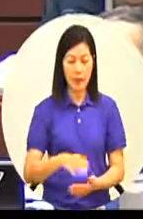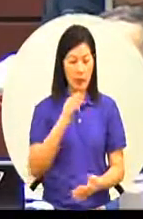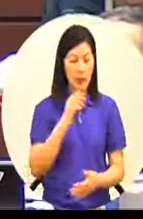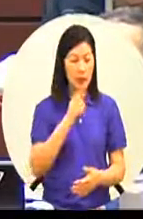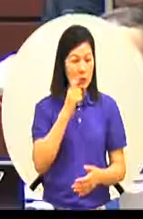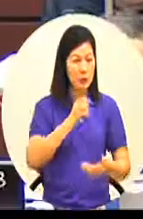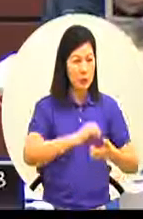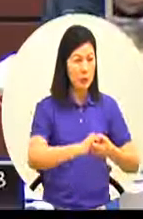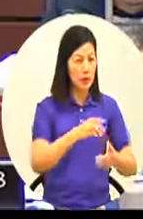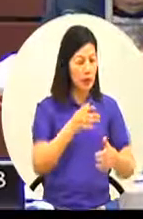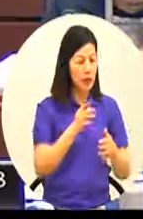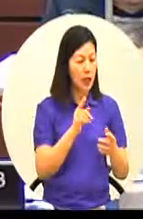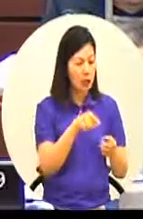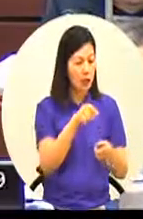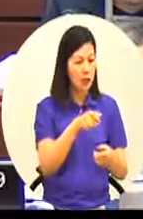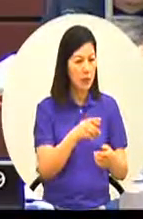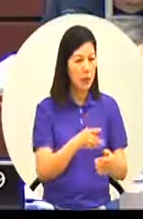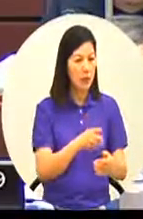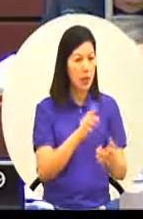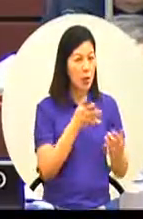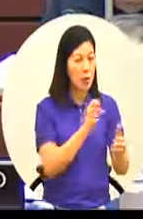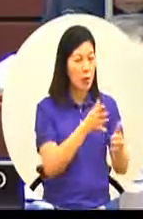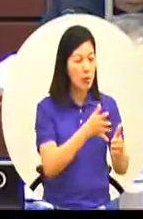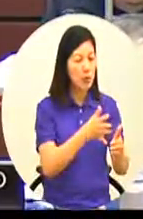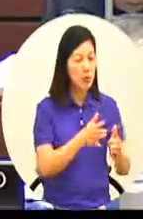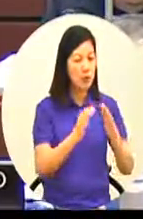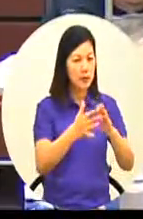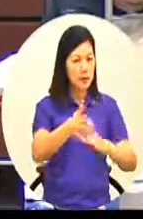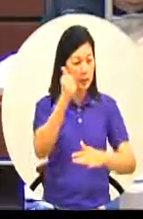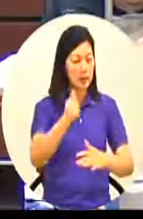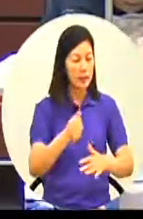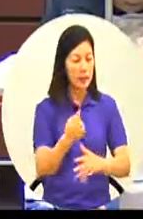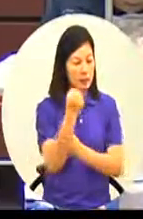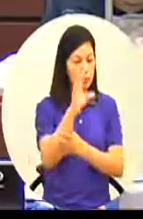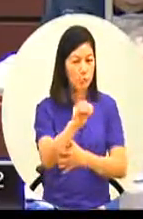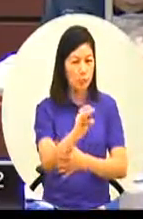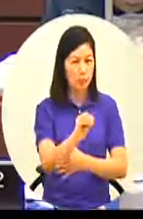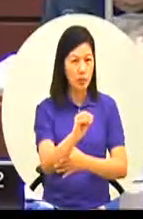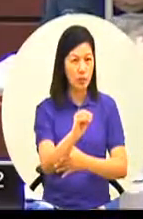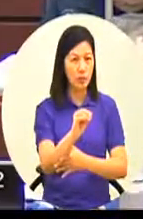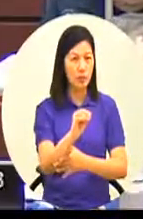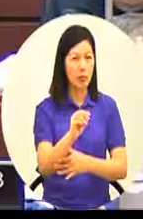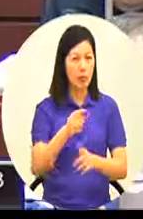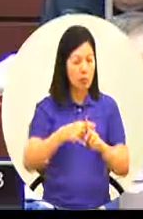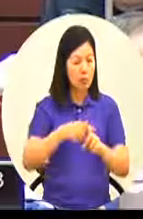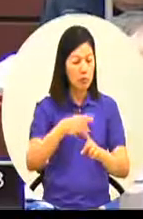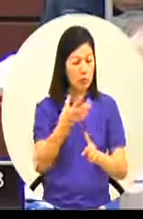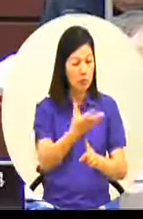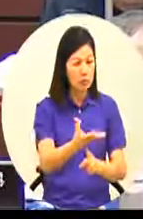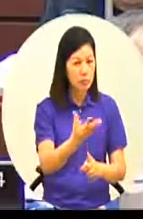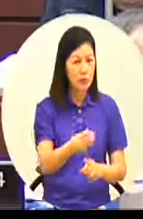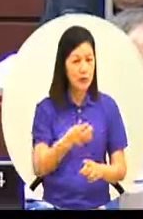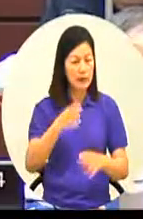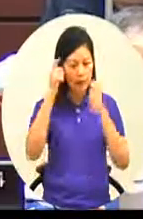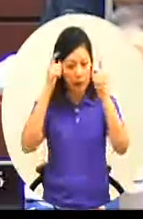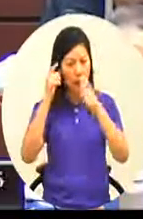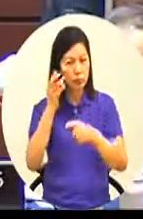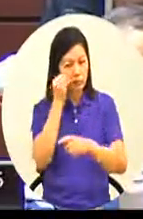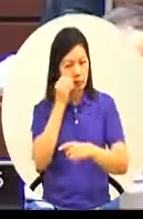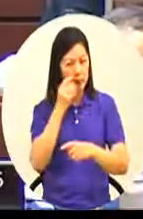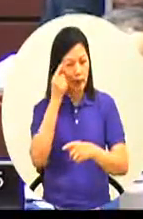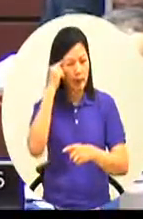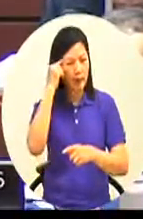市长支不支持市长啊？市长的支持度，或者是对于高雄的光荣感，或者是对于市